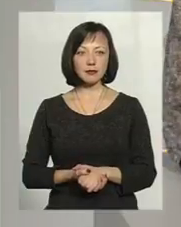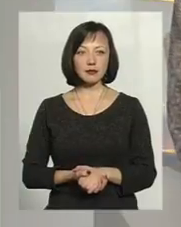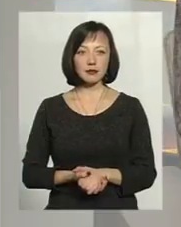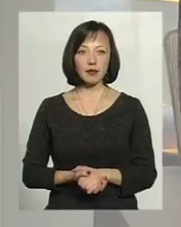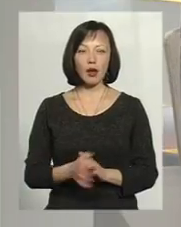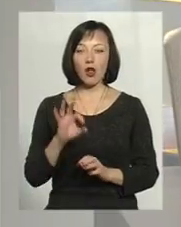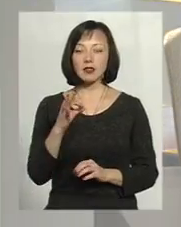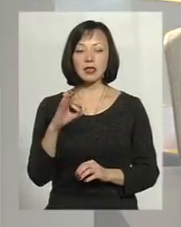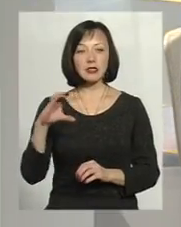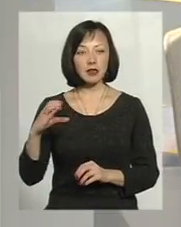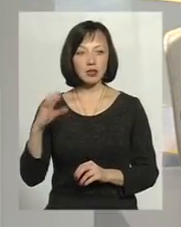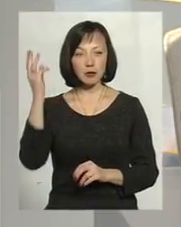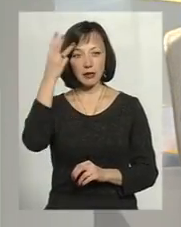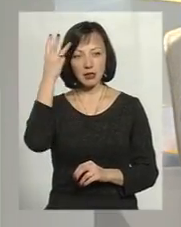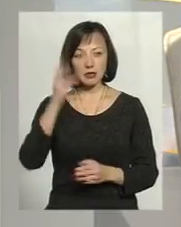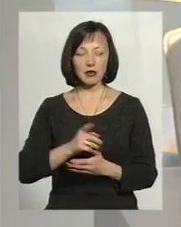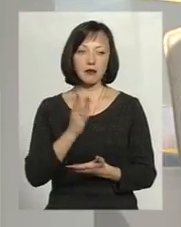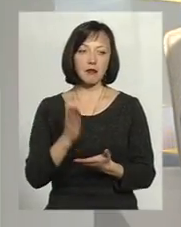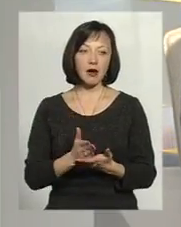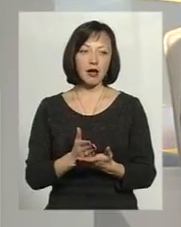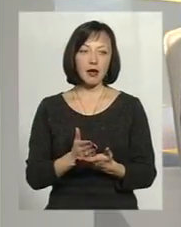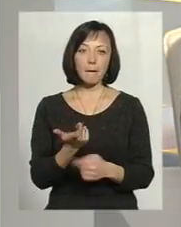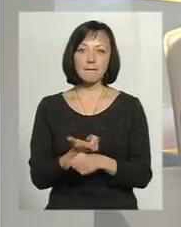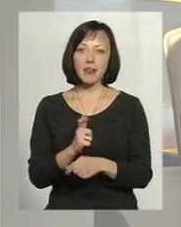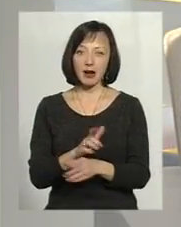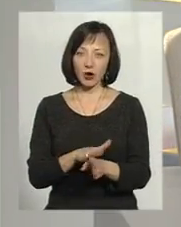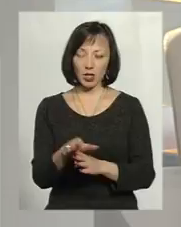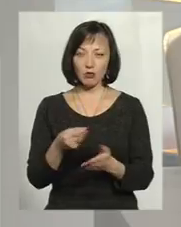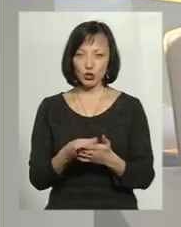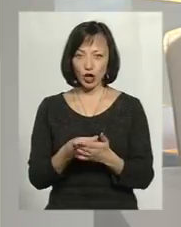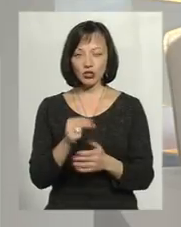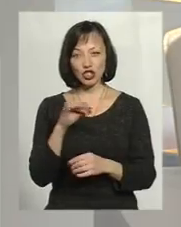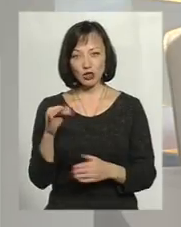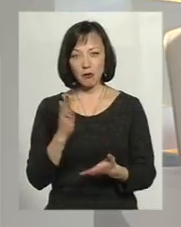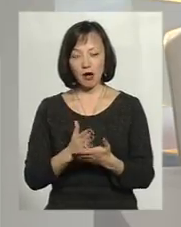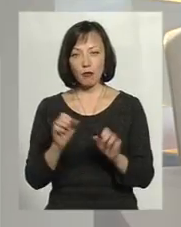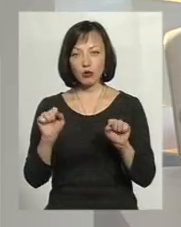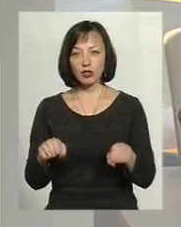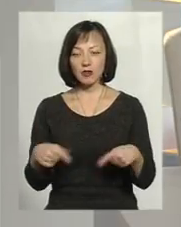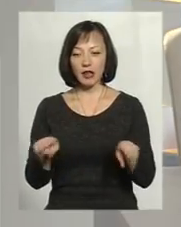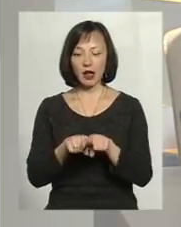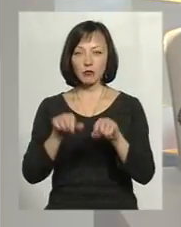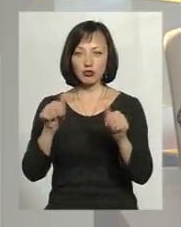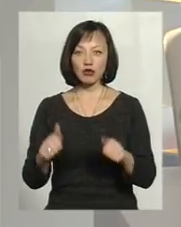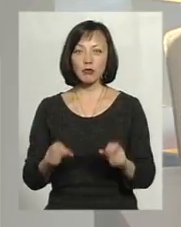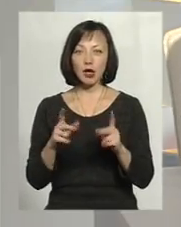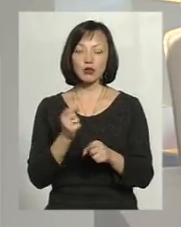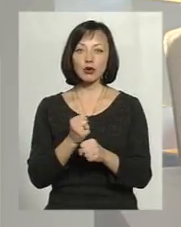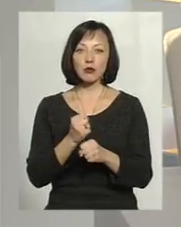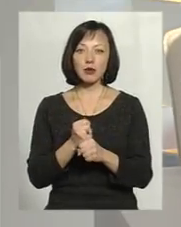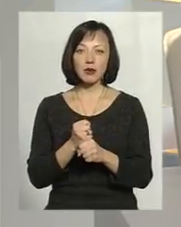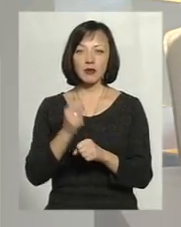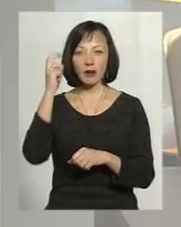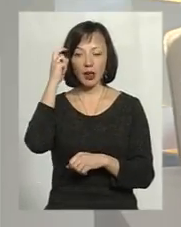Олександре Сергійовичу, Хмельницький має перевиконання бюджету. Чи має можливість отаким чином, як зробив там,